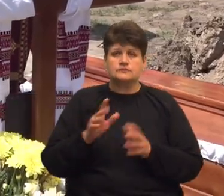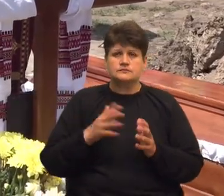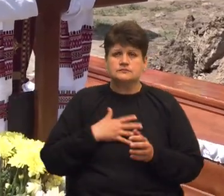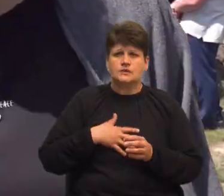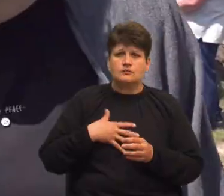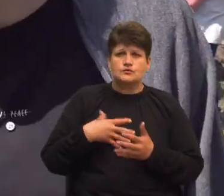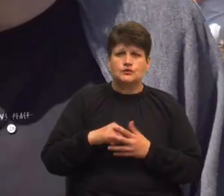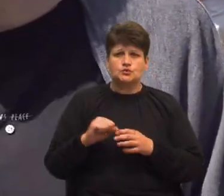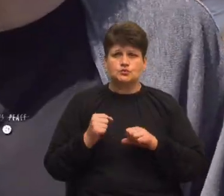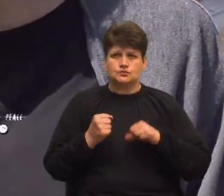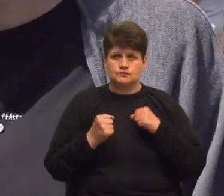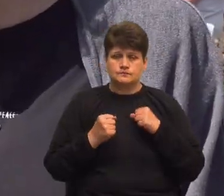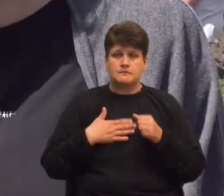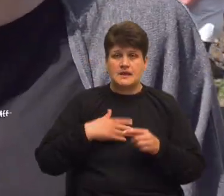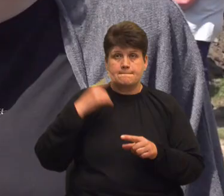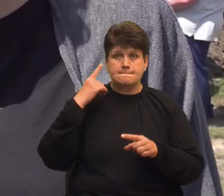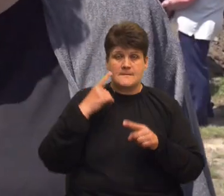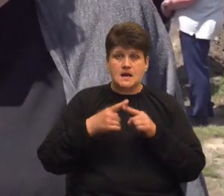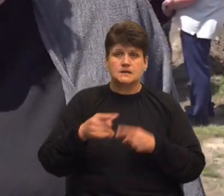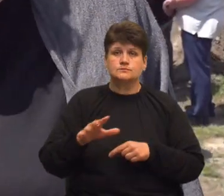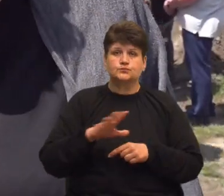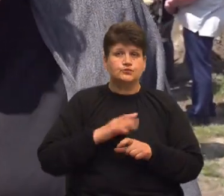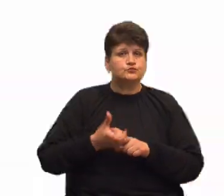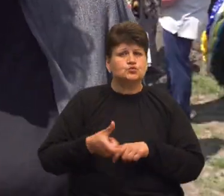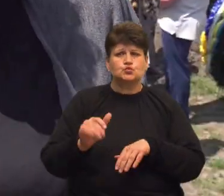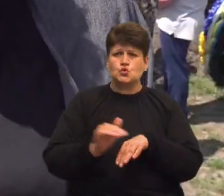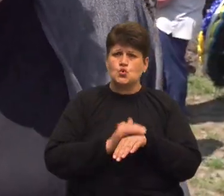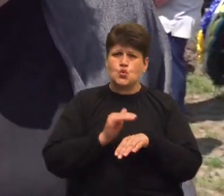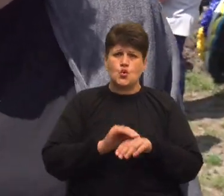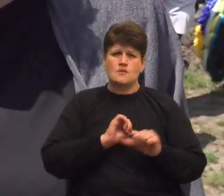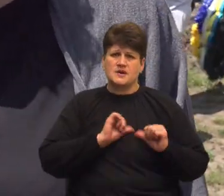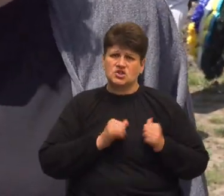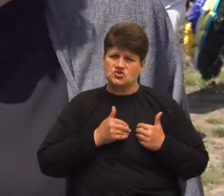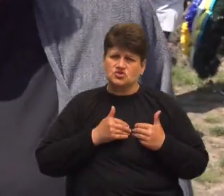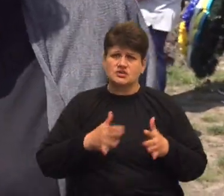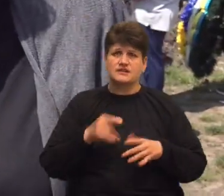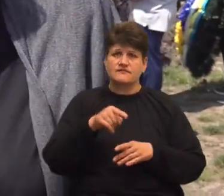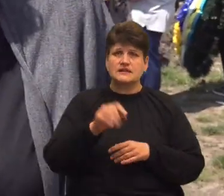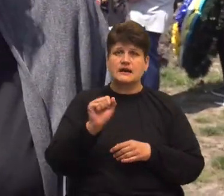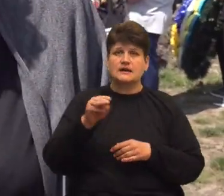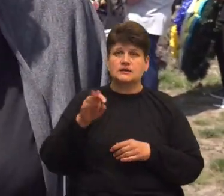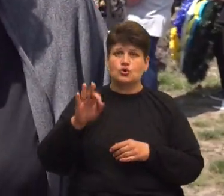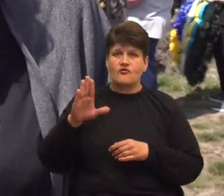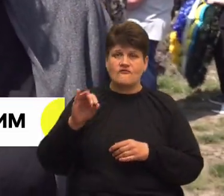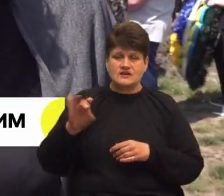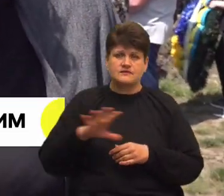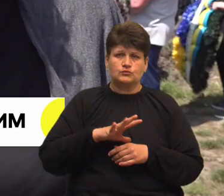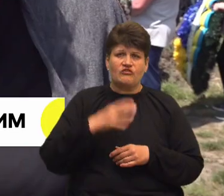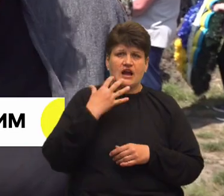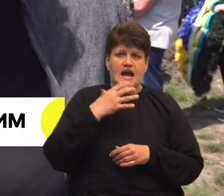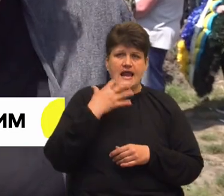що їх побратимів Мій брат був дуже добрим він є атовець Він прийшов гарячий